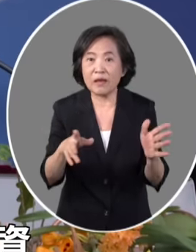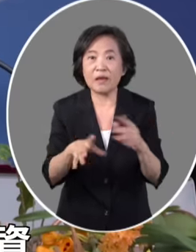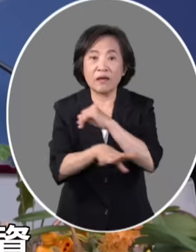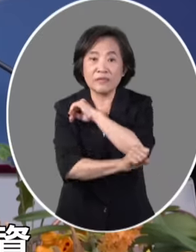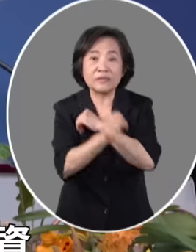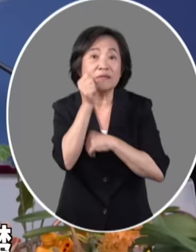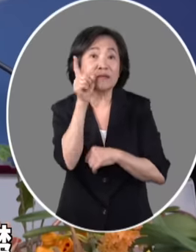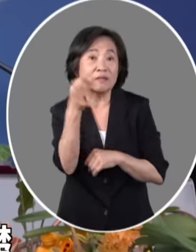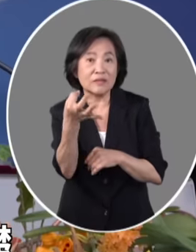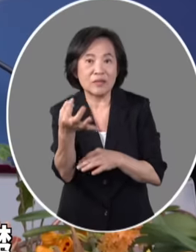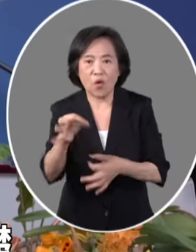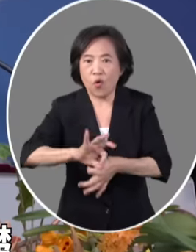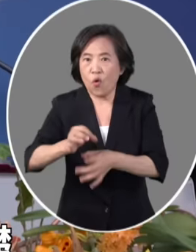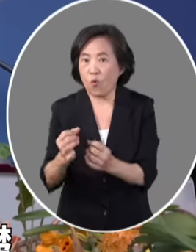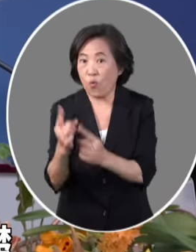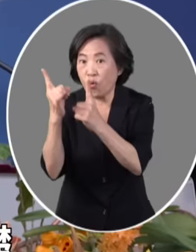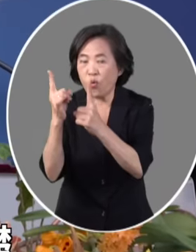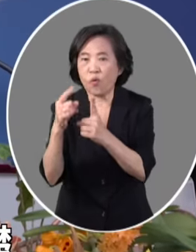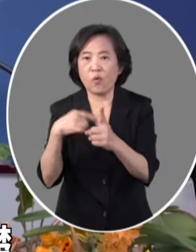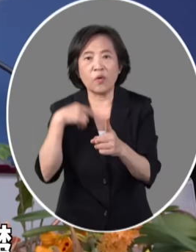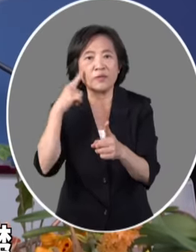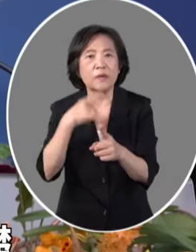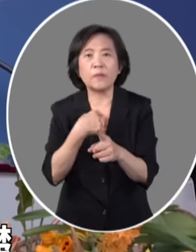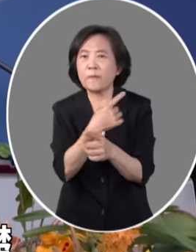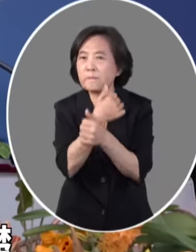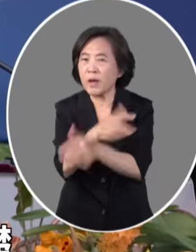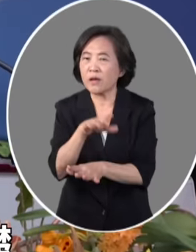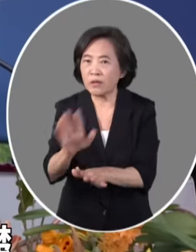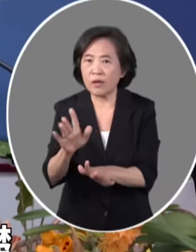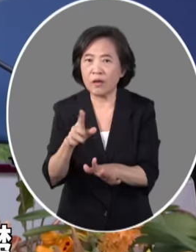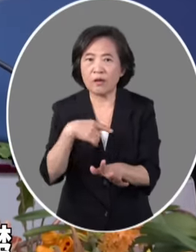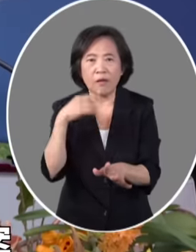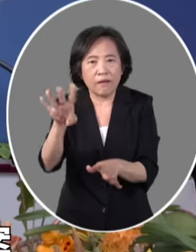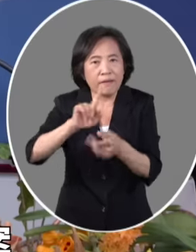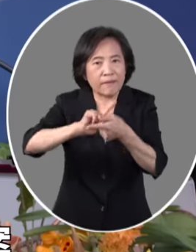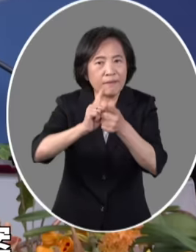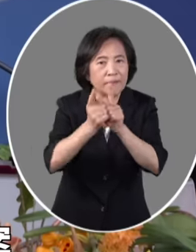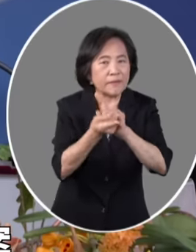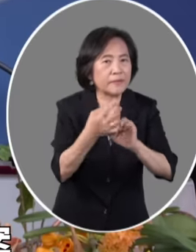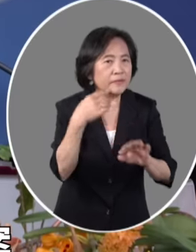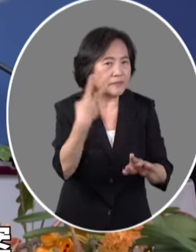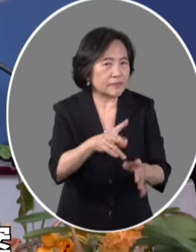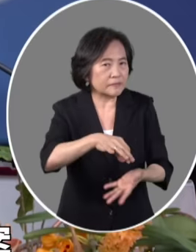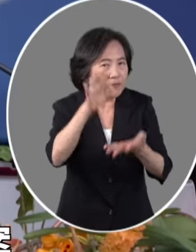资，并以所累积的经验为基础提出